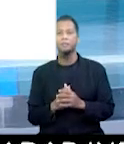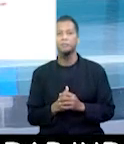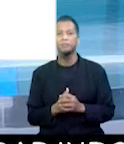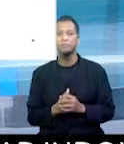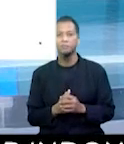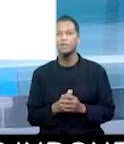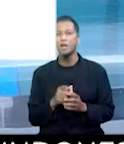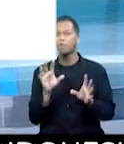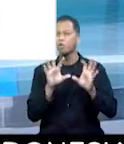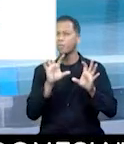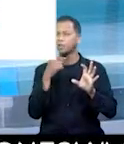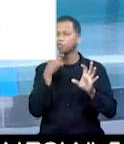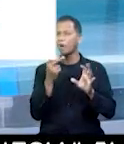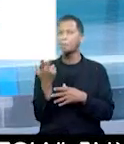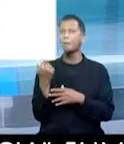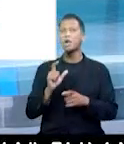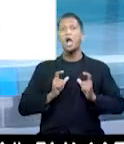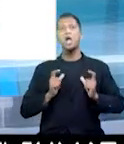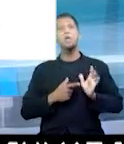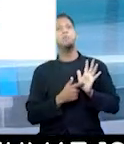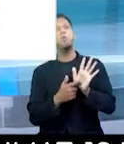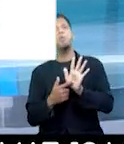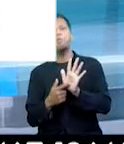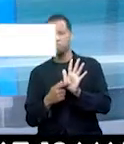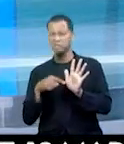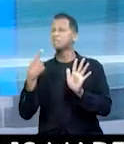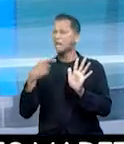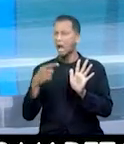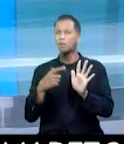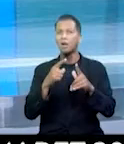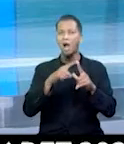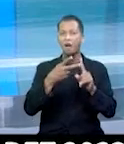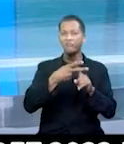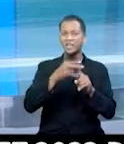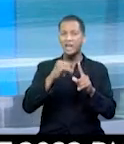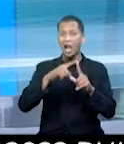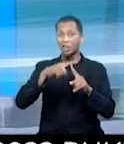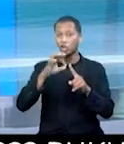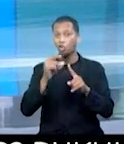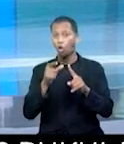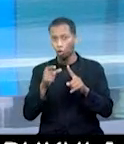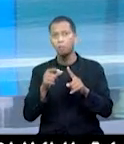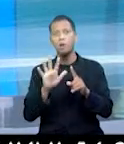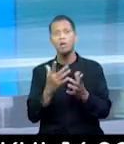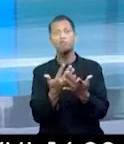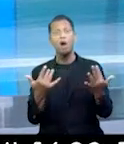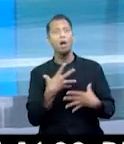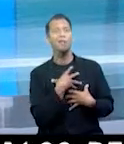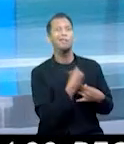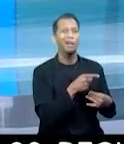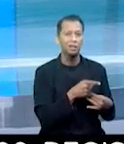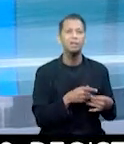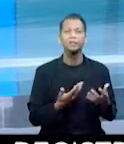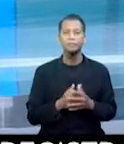Pemirsa, fenomena flexing atau pamer kekayaan kerap dilakukan afiliator trading untuk menarik minat warga. Tak heran, puluhan ribu orang menjadi